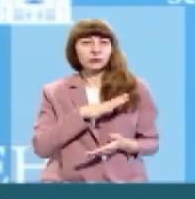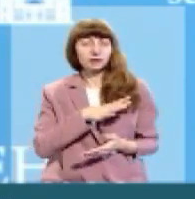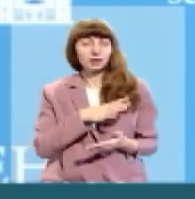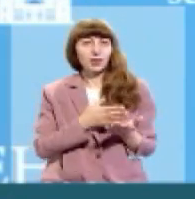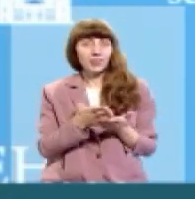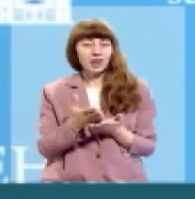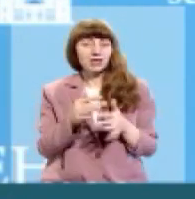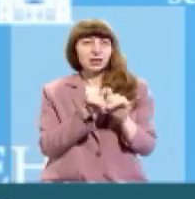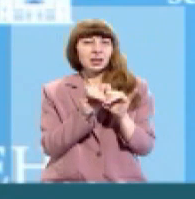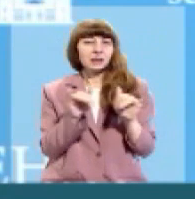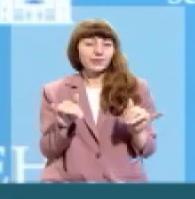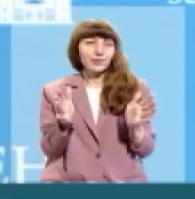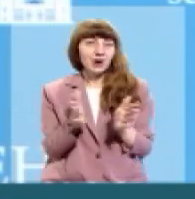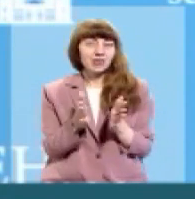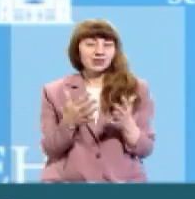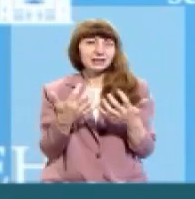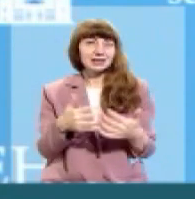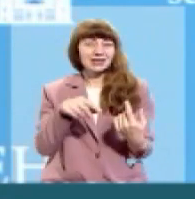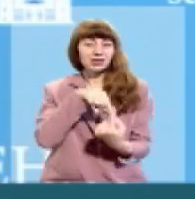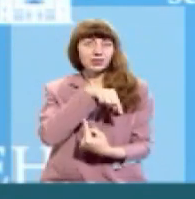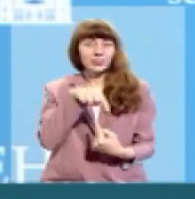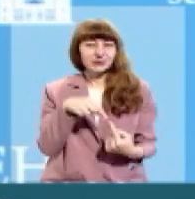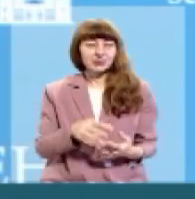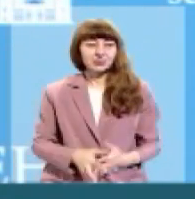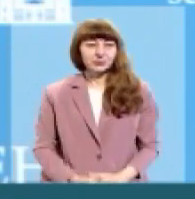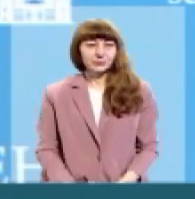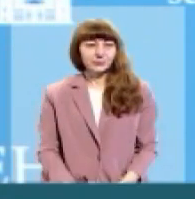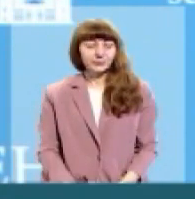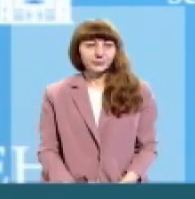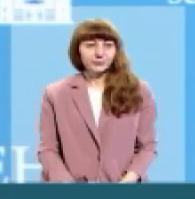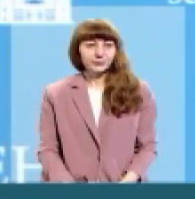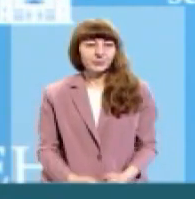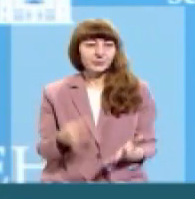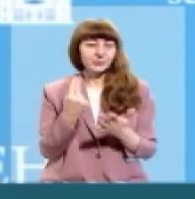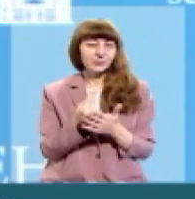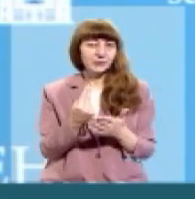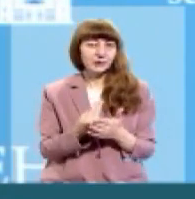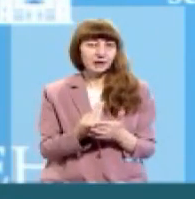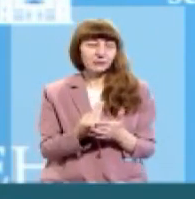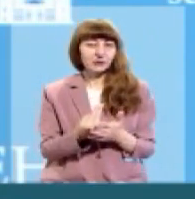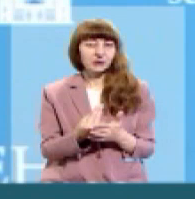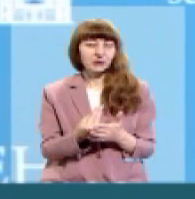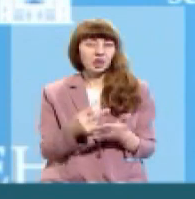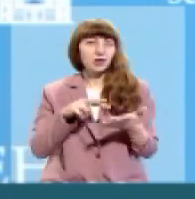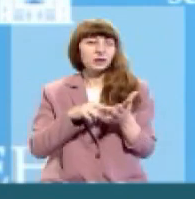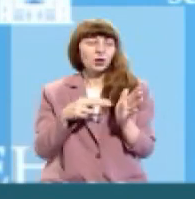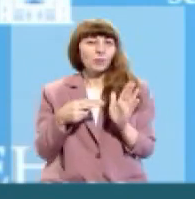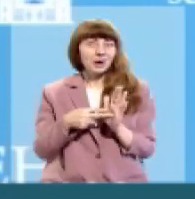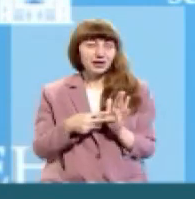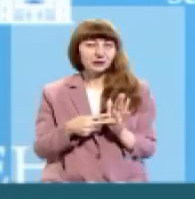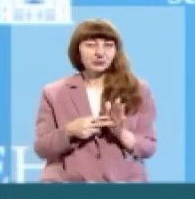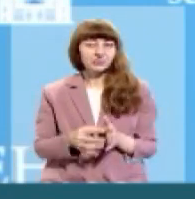мынау шағын және орта бизнесті дамыту, инфраструктуралық жобаларды қаржыландыру, одан кейін мынау